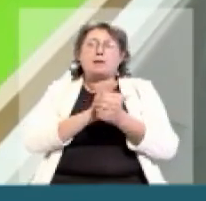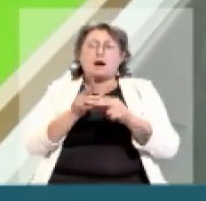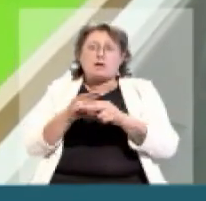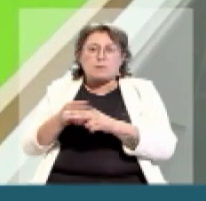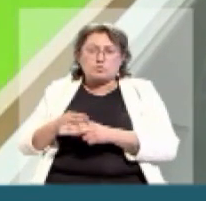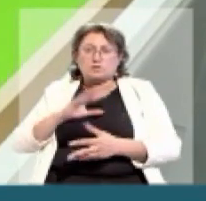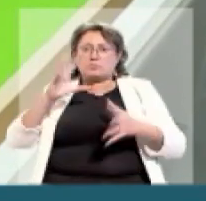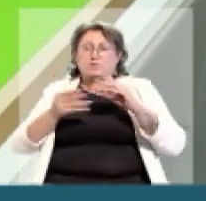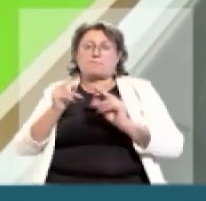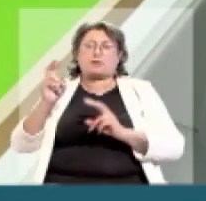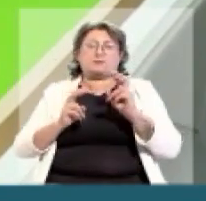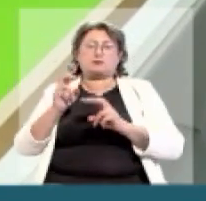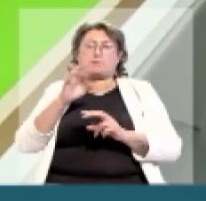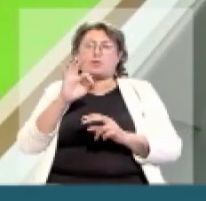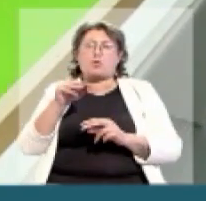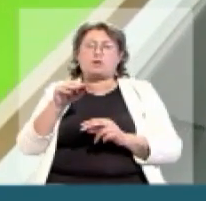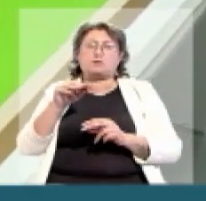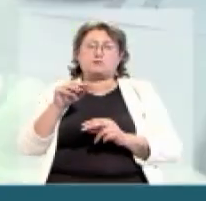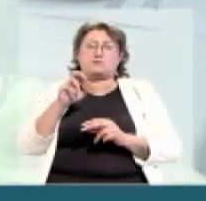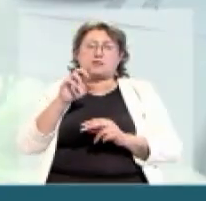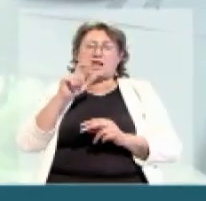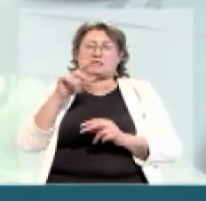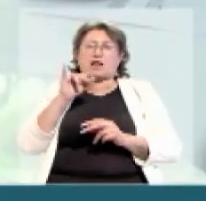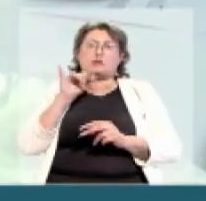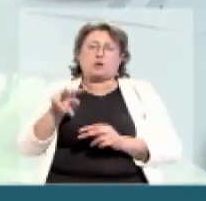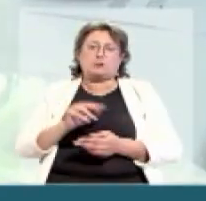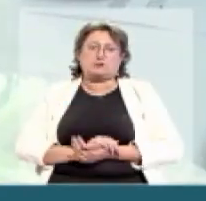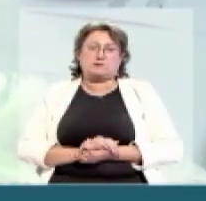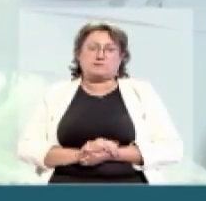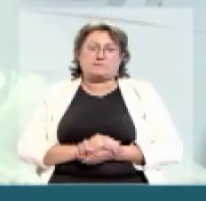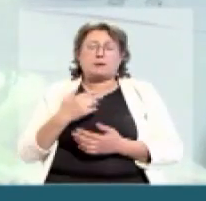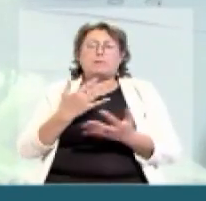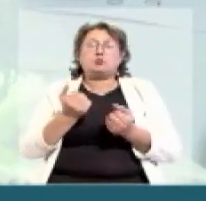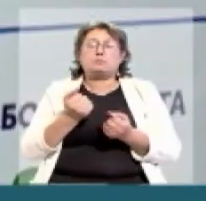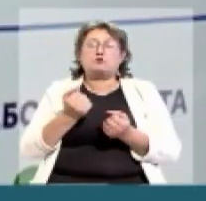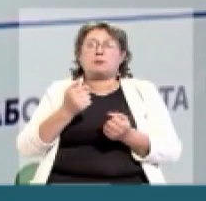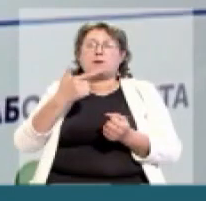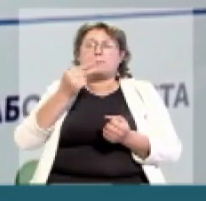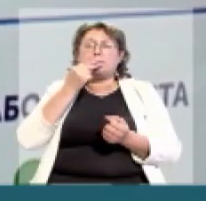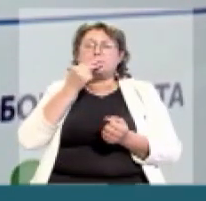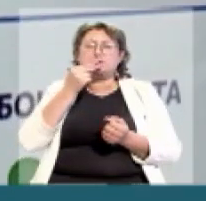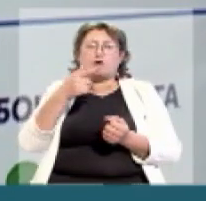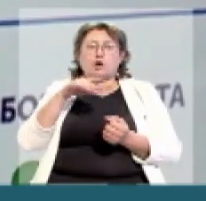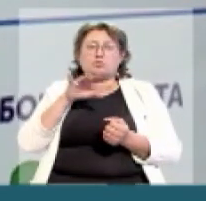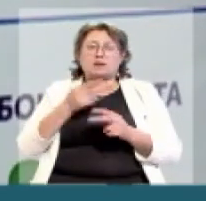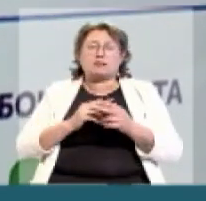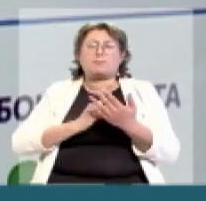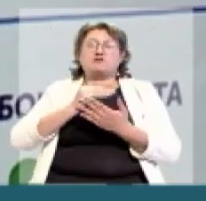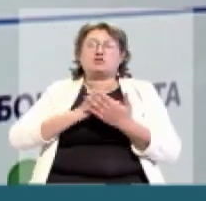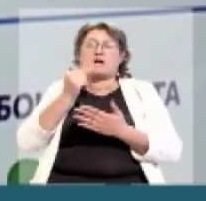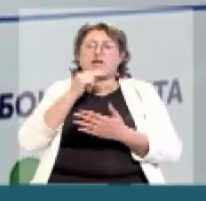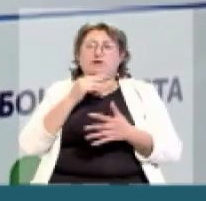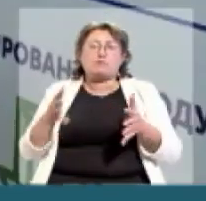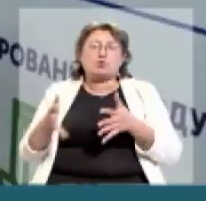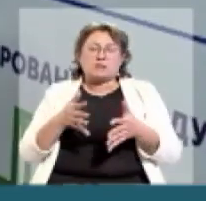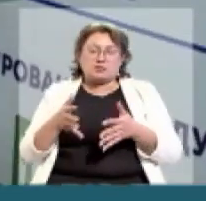переработки, итог – производство биоэтанола. Мы получаем пищевой глютен, который идет для улучшения качества